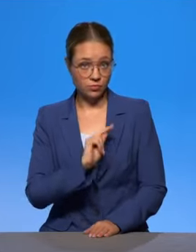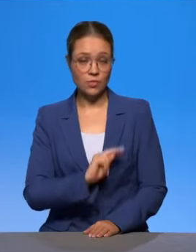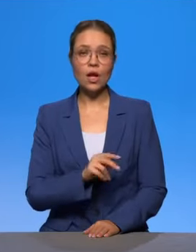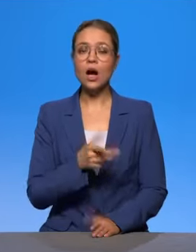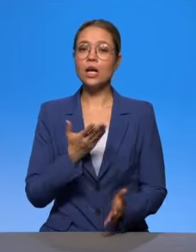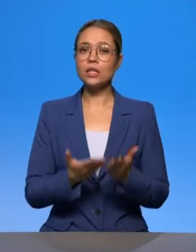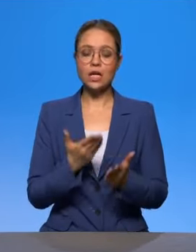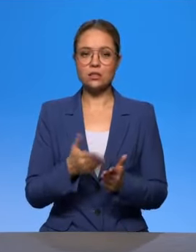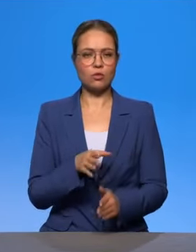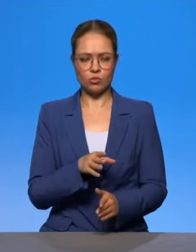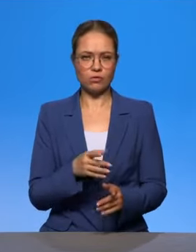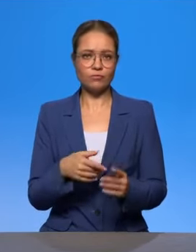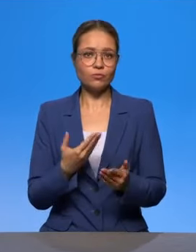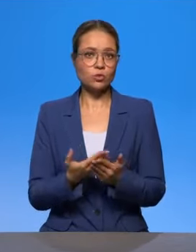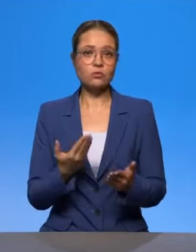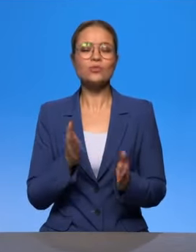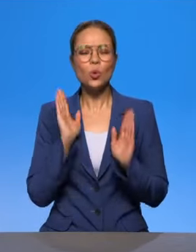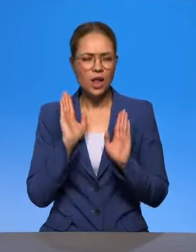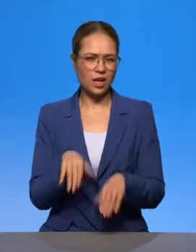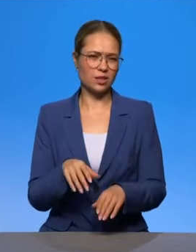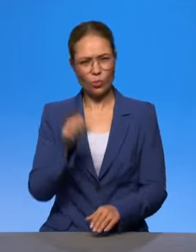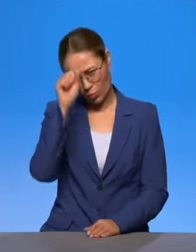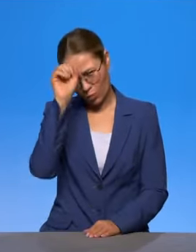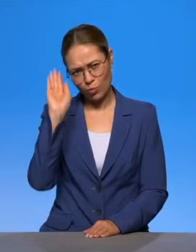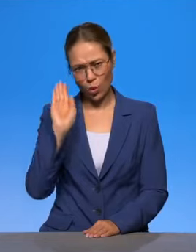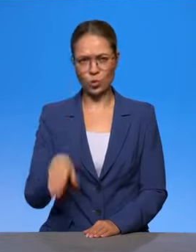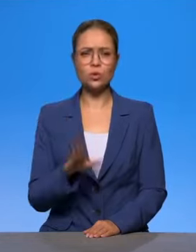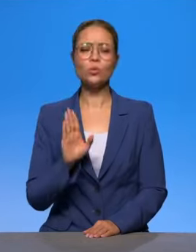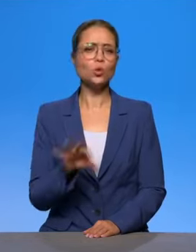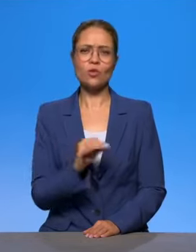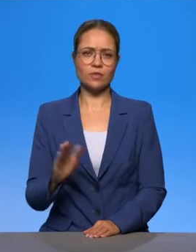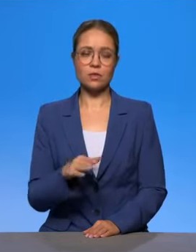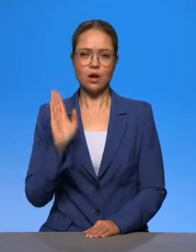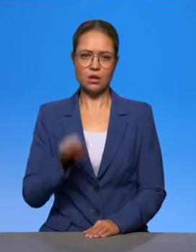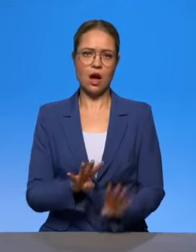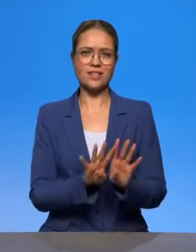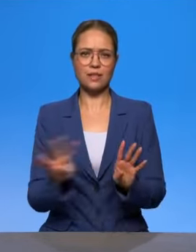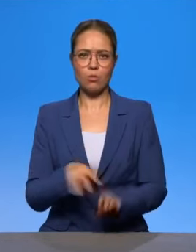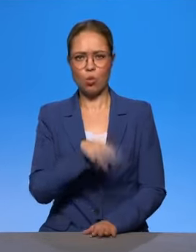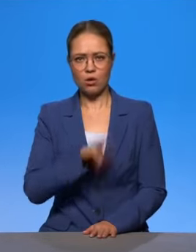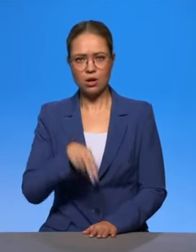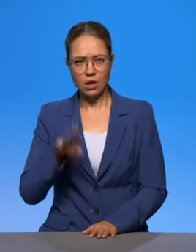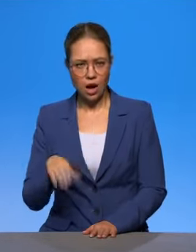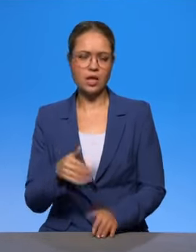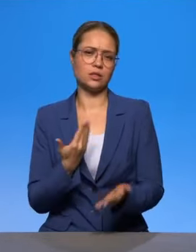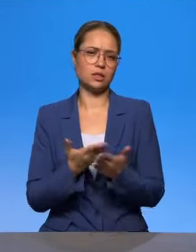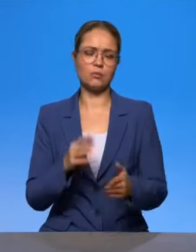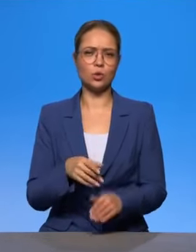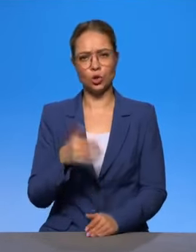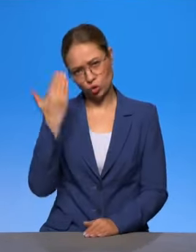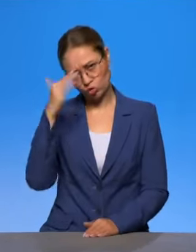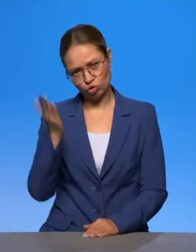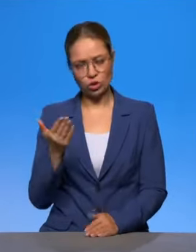на работу, ну, бог с ним, ну, пускай они в неформально заборы красят, строят чужие бани и